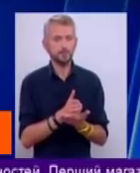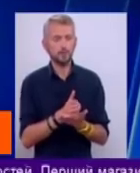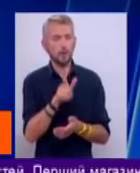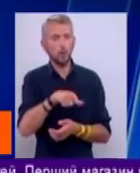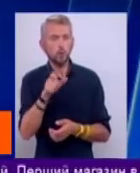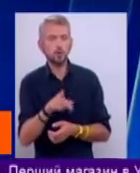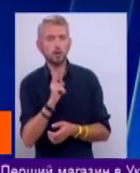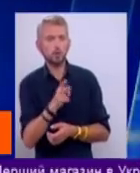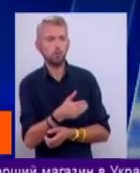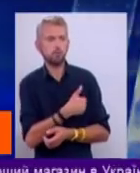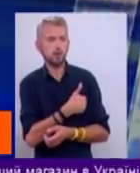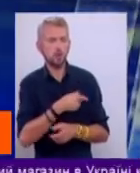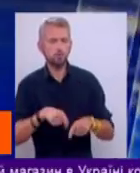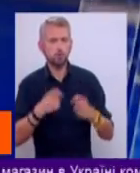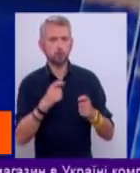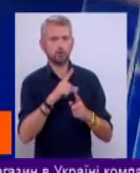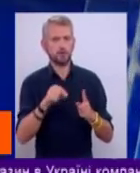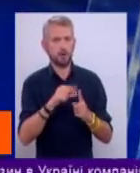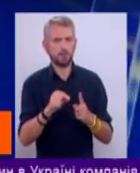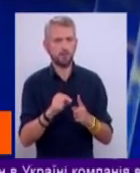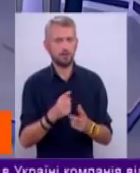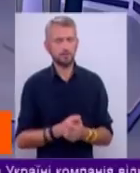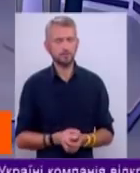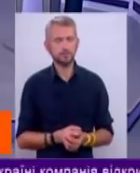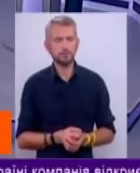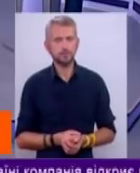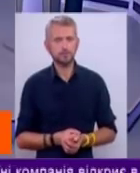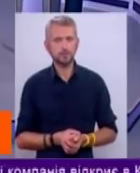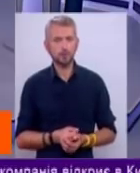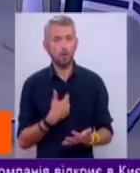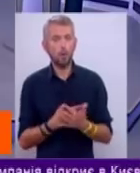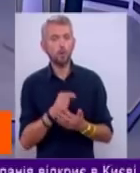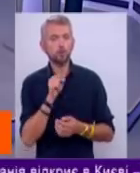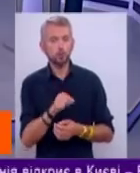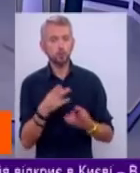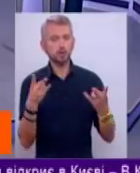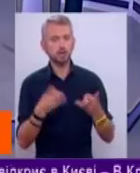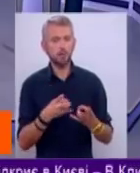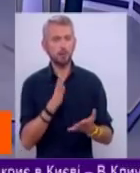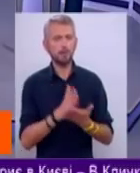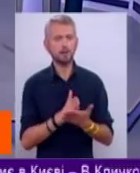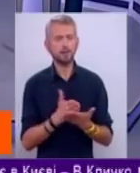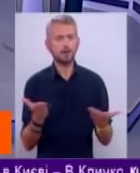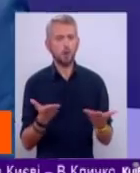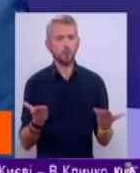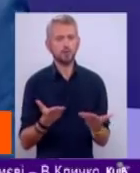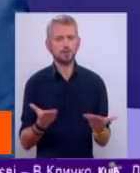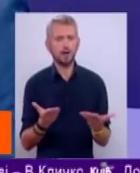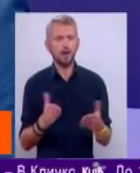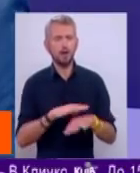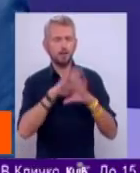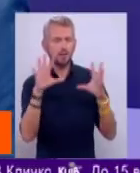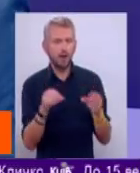люди, які бажають порушувати правила. І ось тут от треба мати якусь, ну,